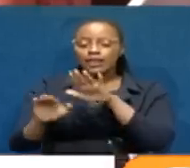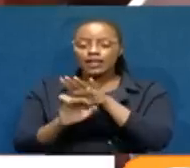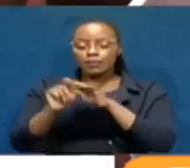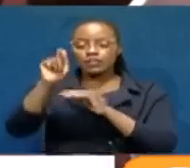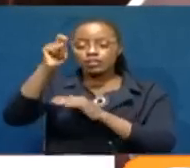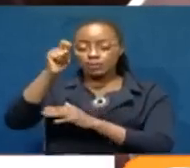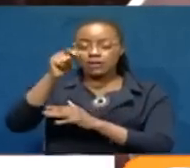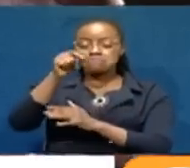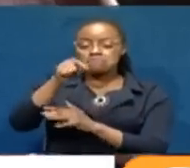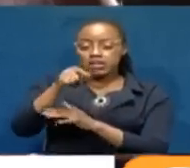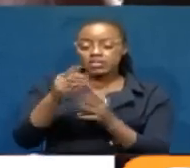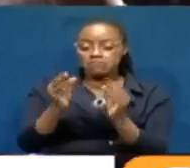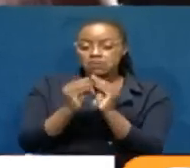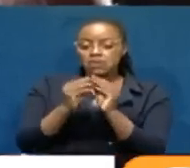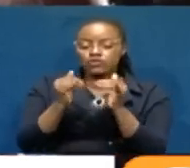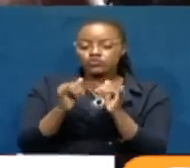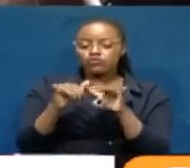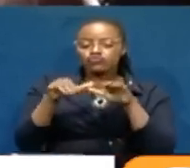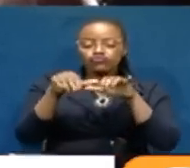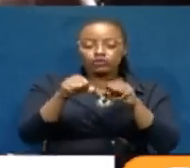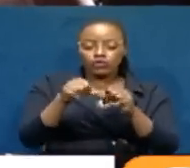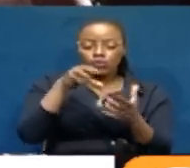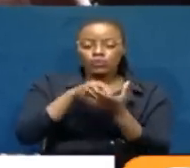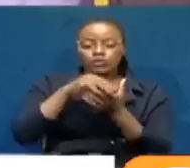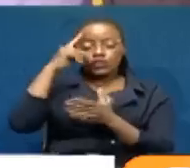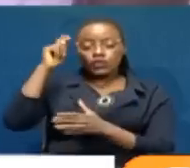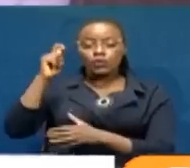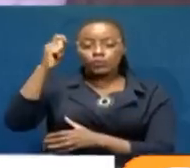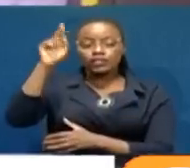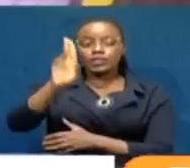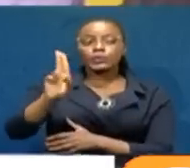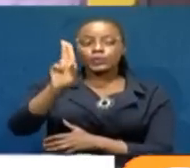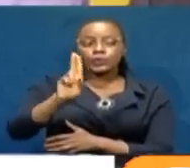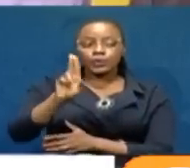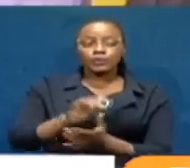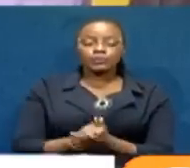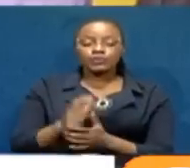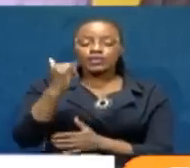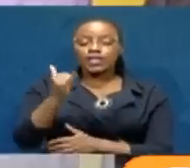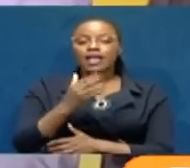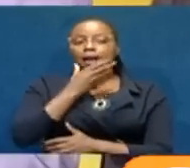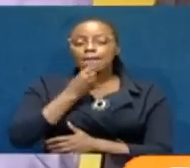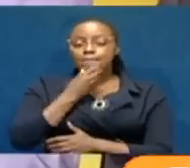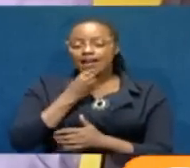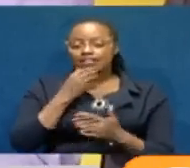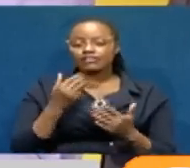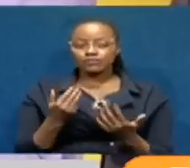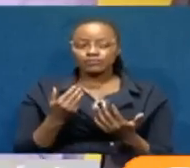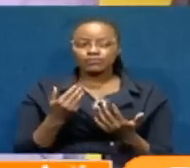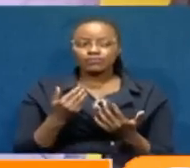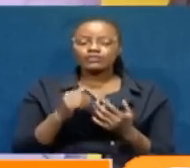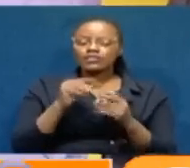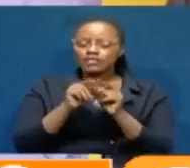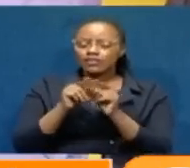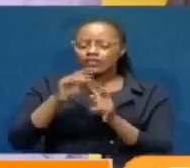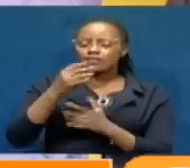mwenza katika kinyang'anyiro cha kumridhi Rais Uhuru Kenyatta. A great young man, a